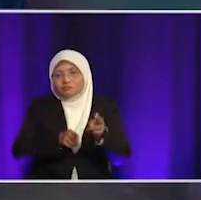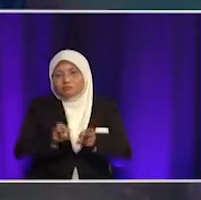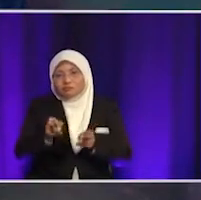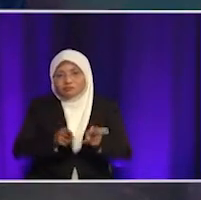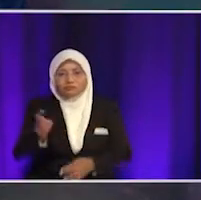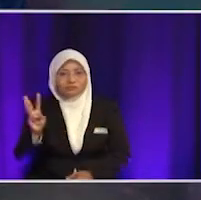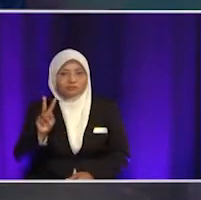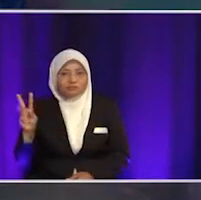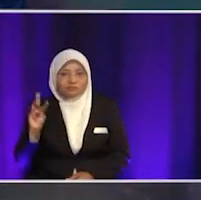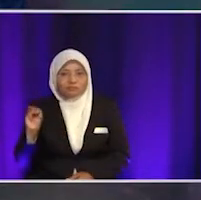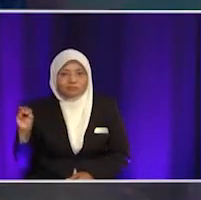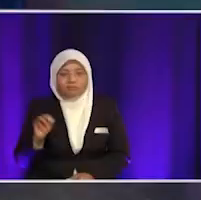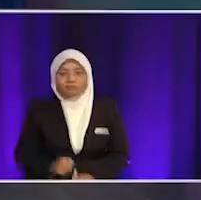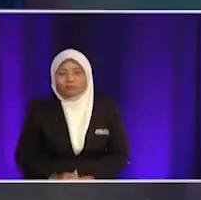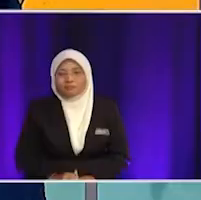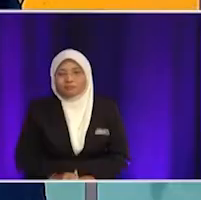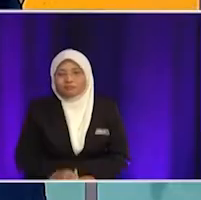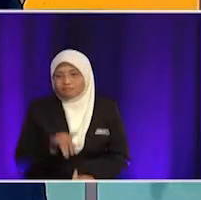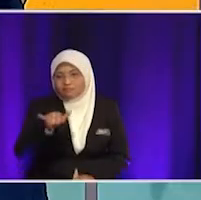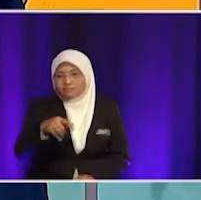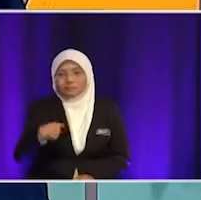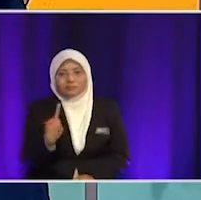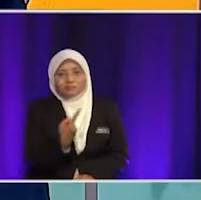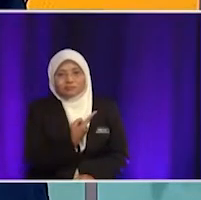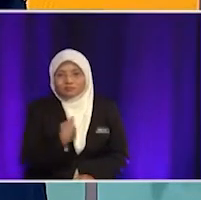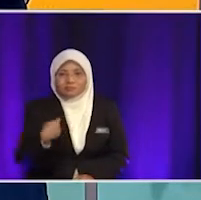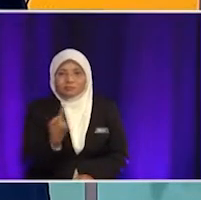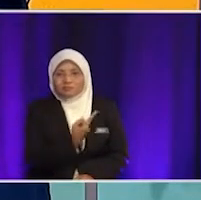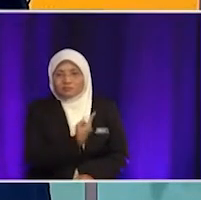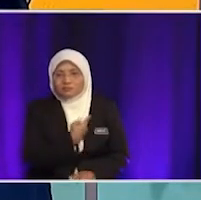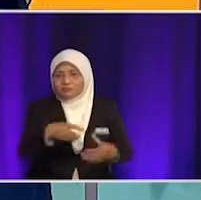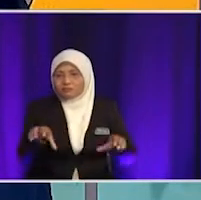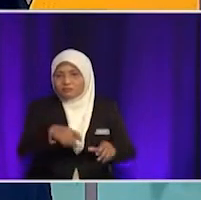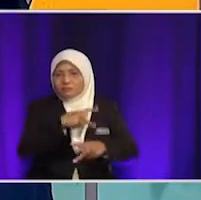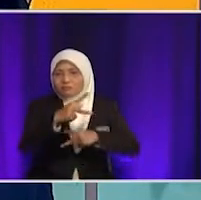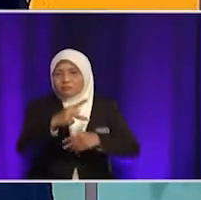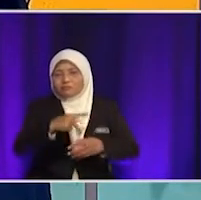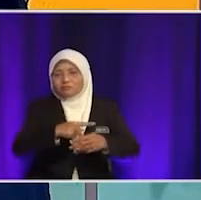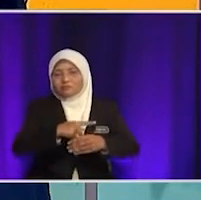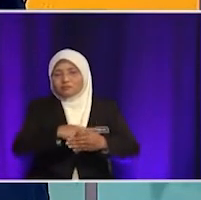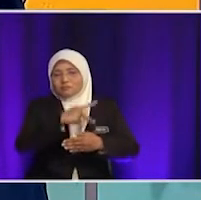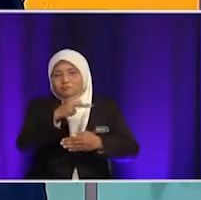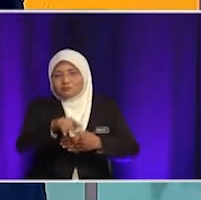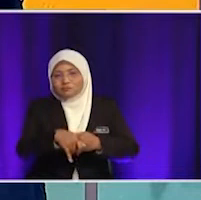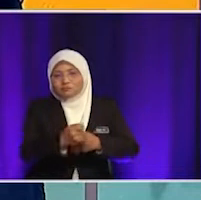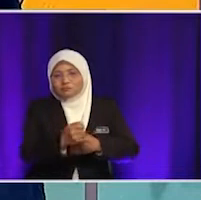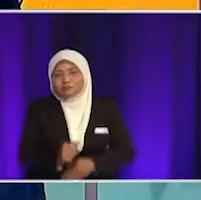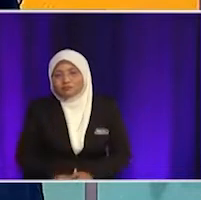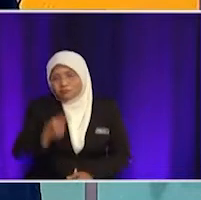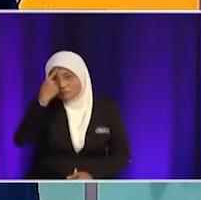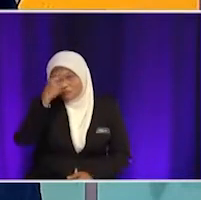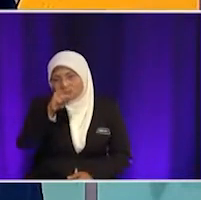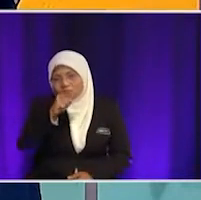tertentu sebab ini kita buat satu Project untuk mendapatkan